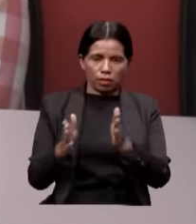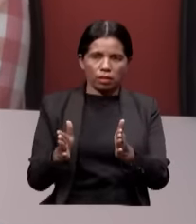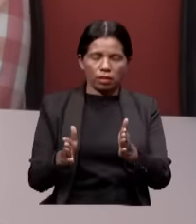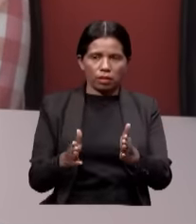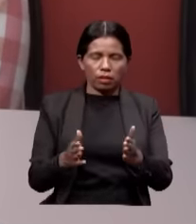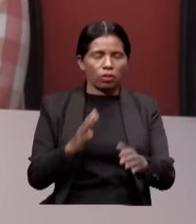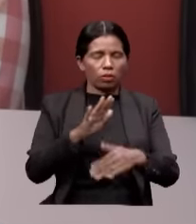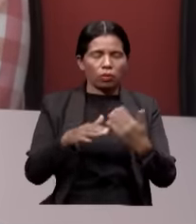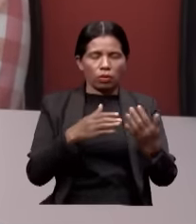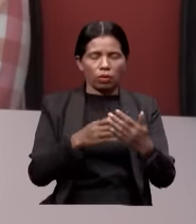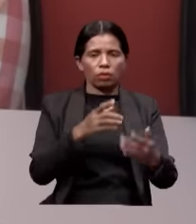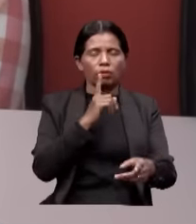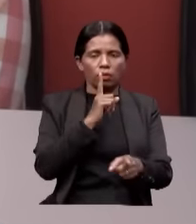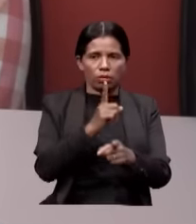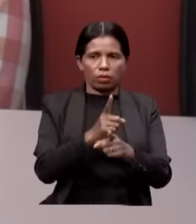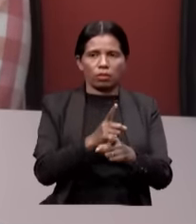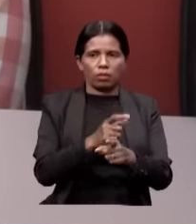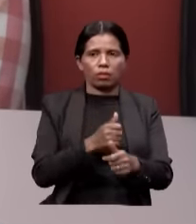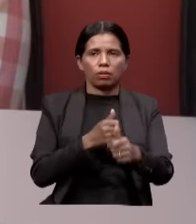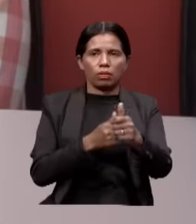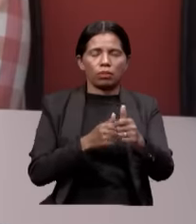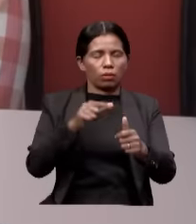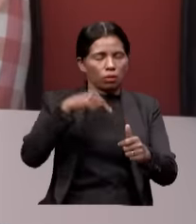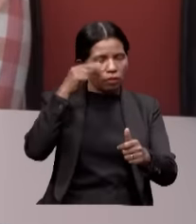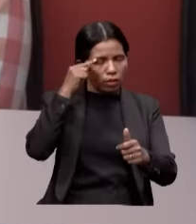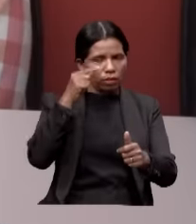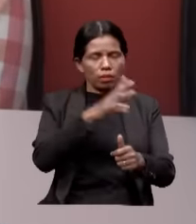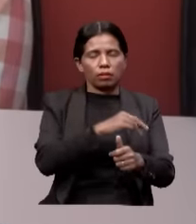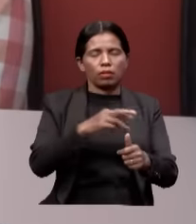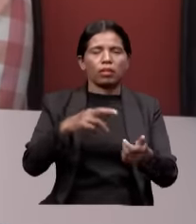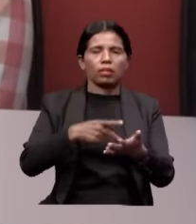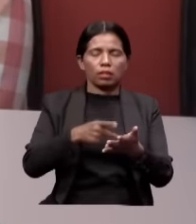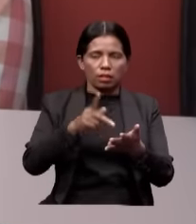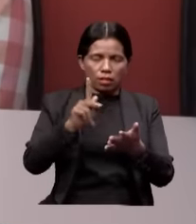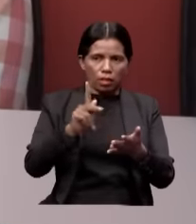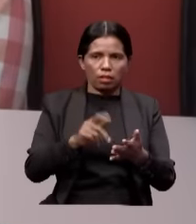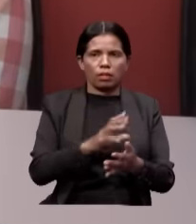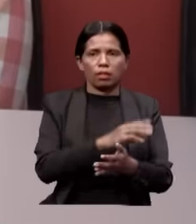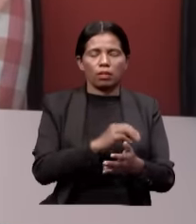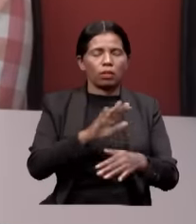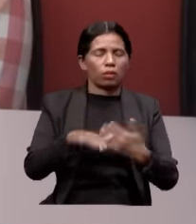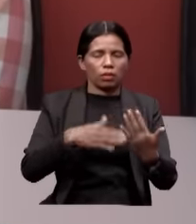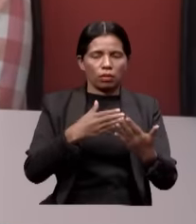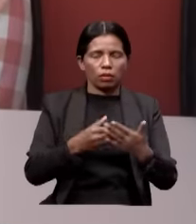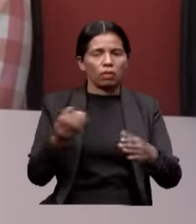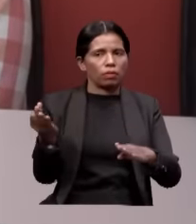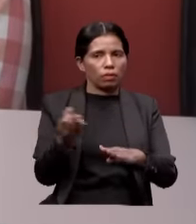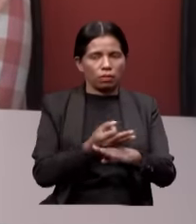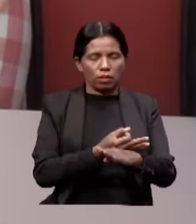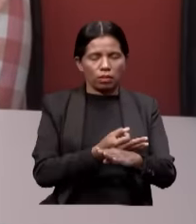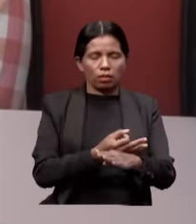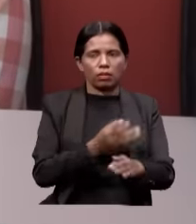legal. Ikut gubernurian, bayar pajak, dan semuanya dokumentus